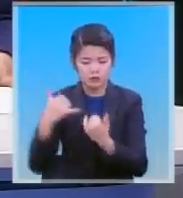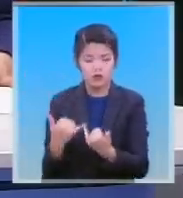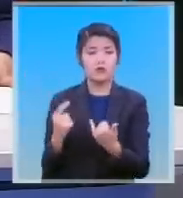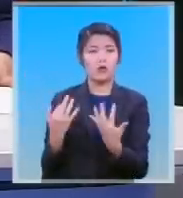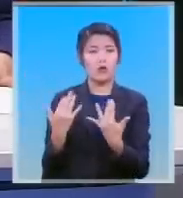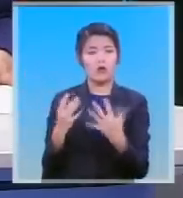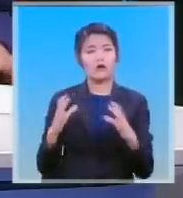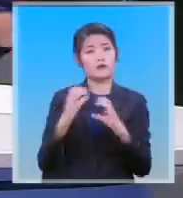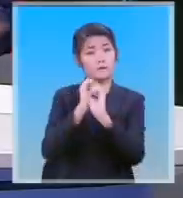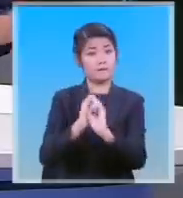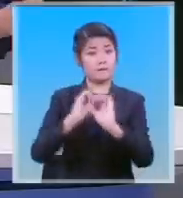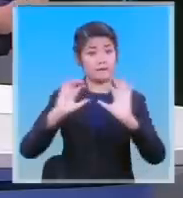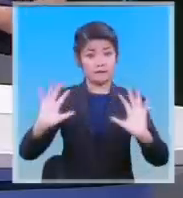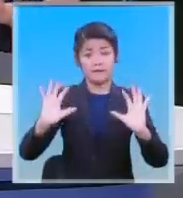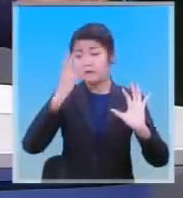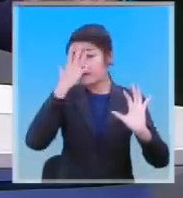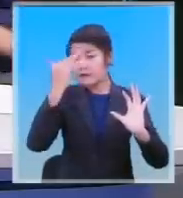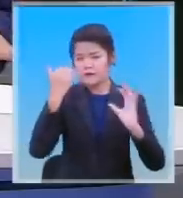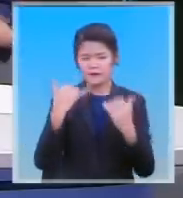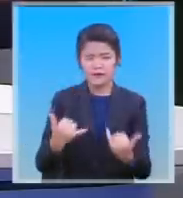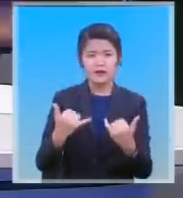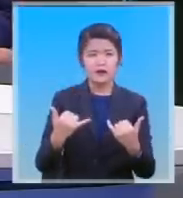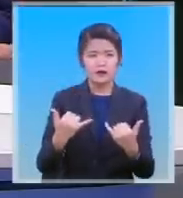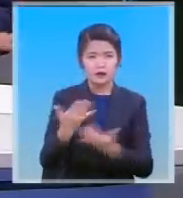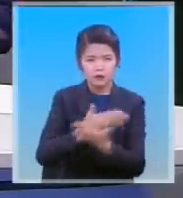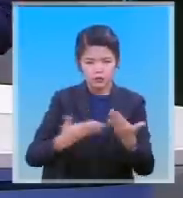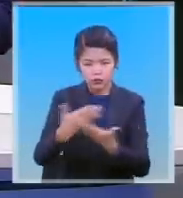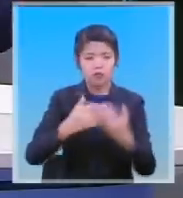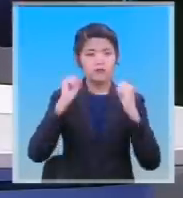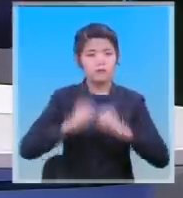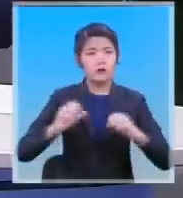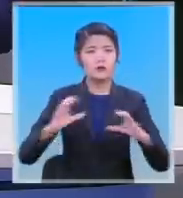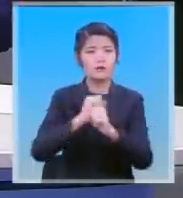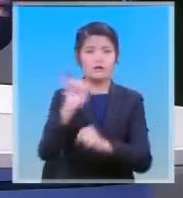อความชัดเจนอีกสักนิดนึงนะเพราะว่าตอนนี้เนี่ยยังไม่ตกผลึกแน่นอนนะคะว่าพ